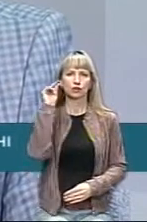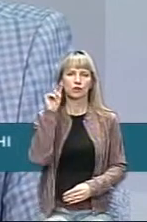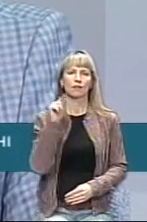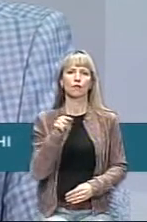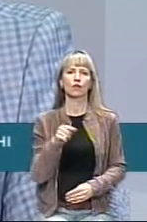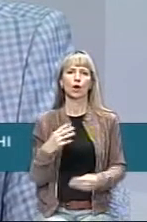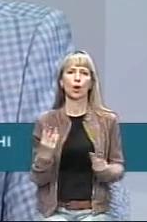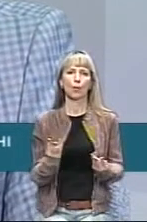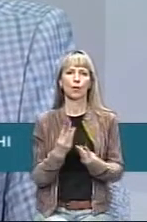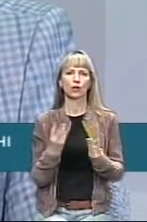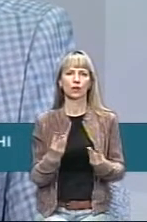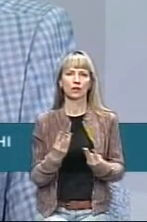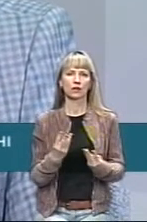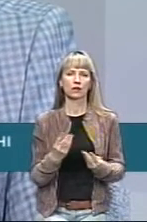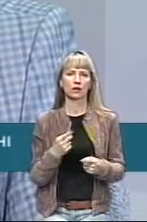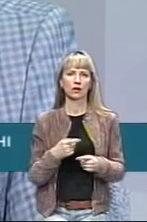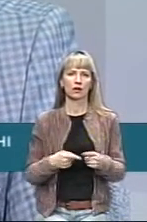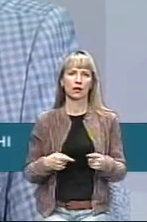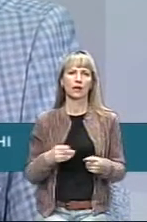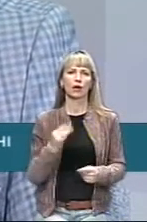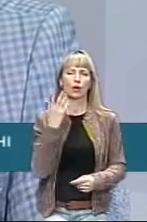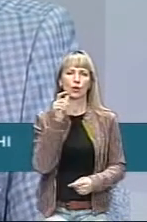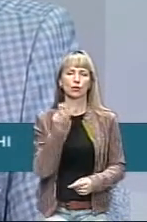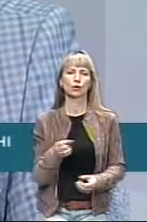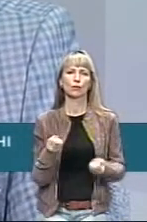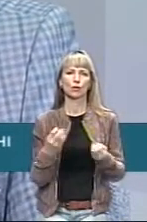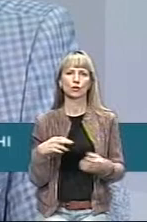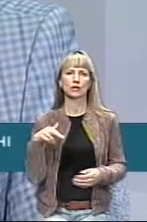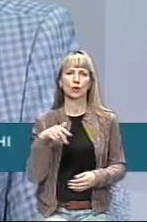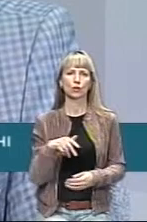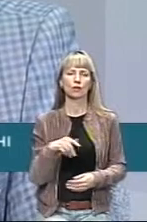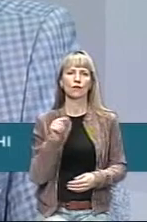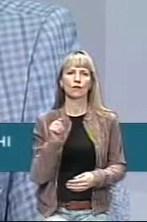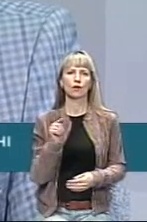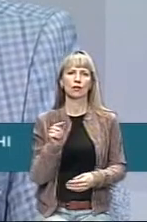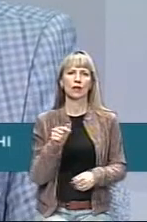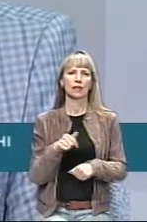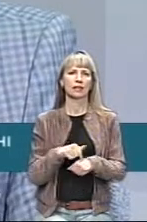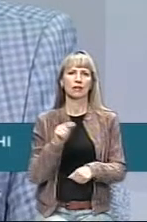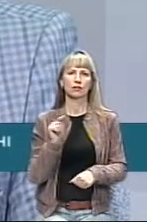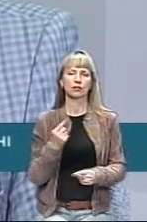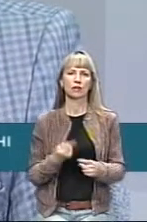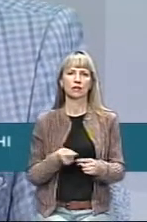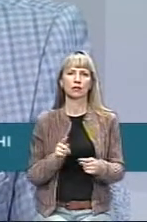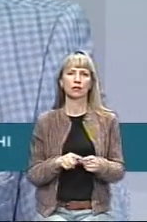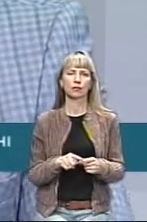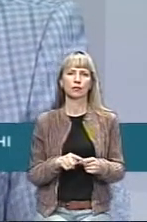Вона обгоріла. І коли людина просто заходить, вона не відчуває оцього.